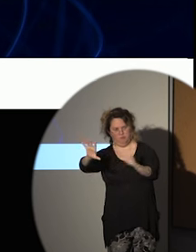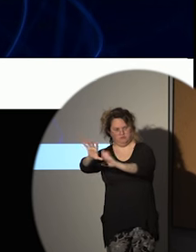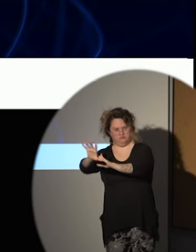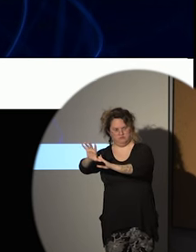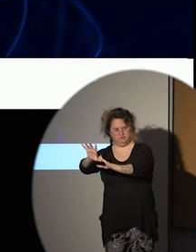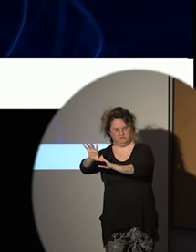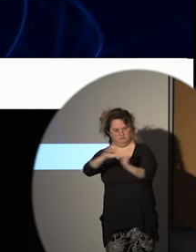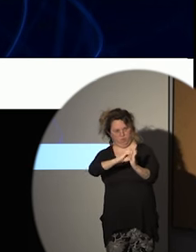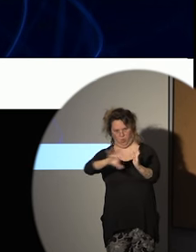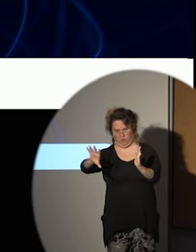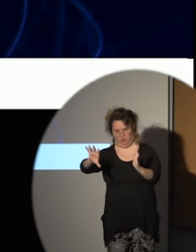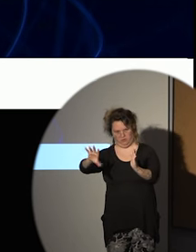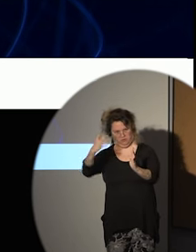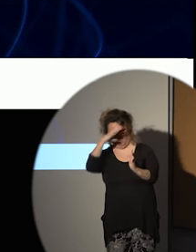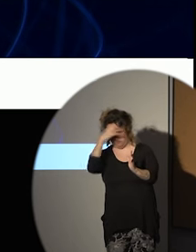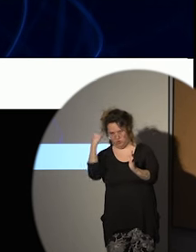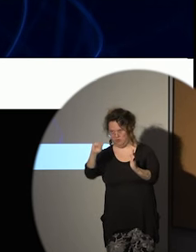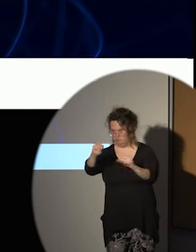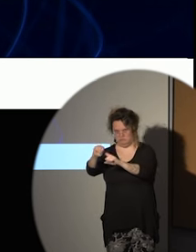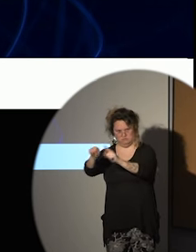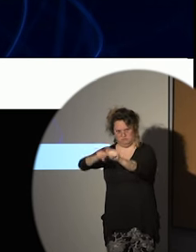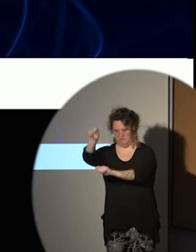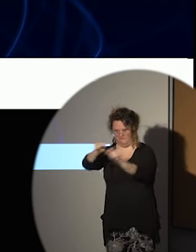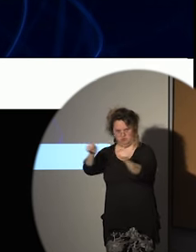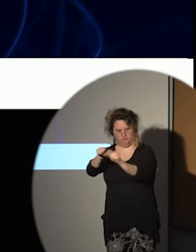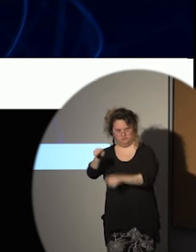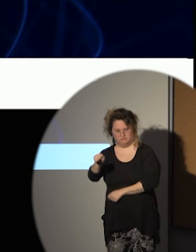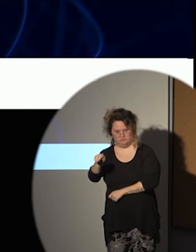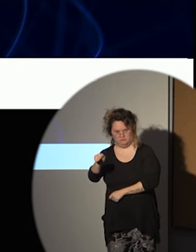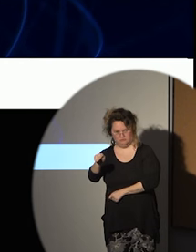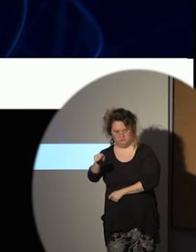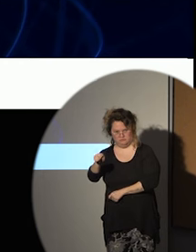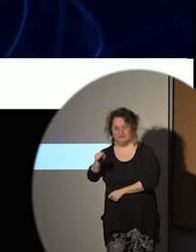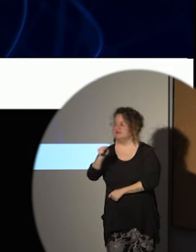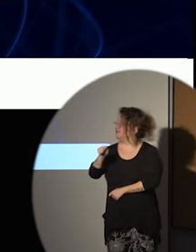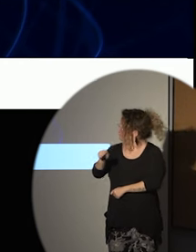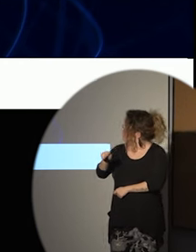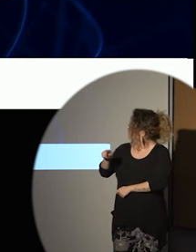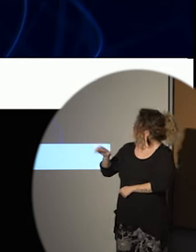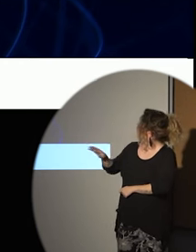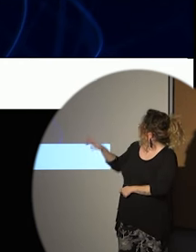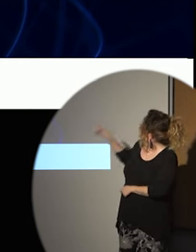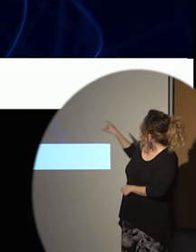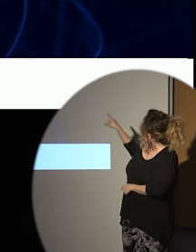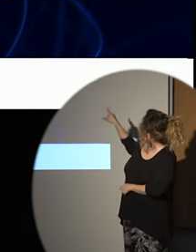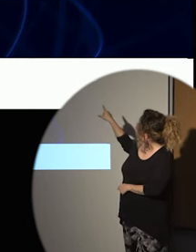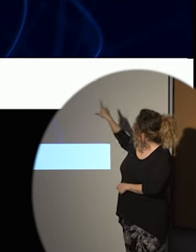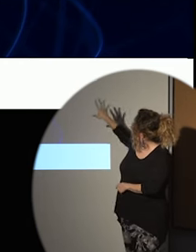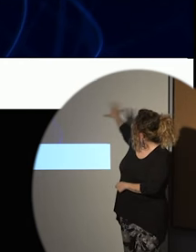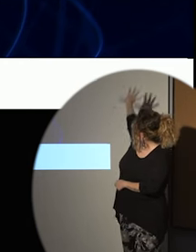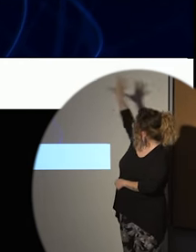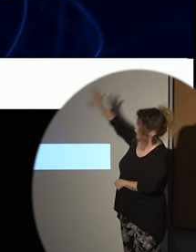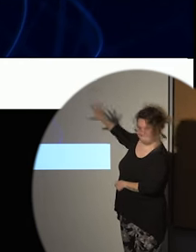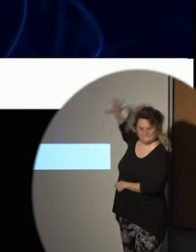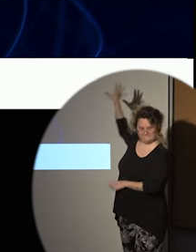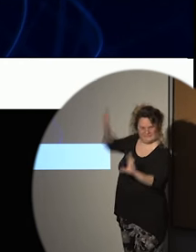que de la matière qui tourne à très grande vitesse autour du trou noir, et la région ici, la